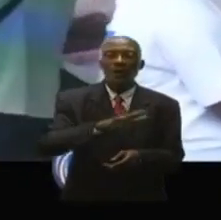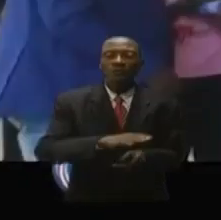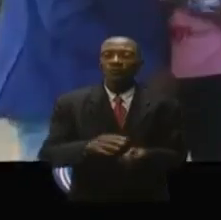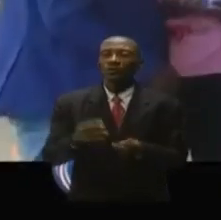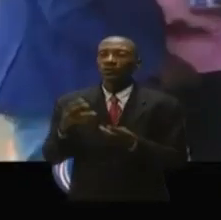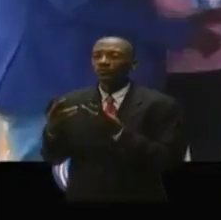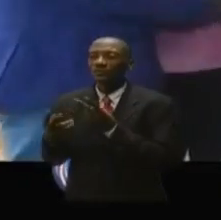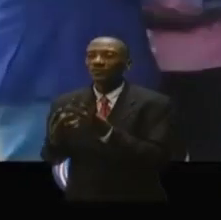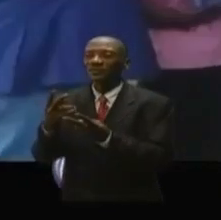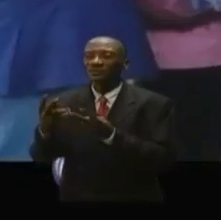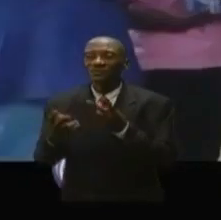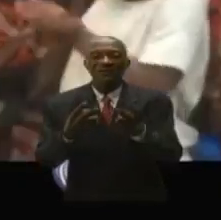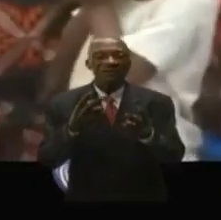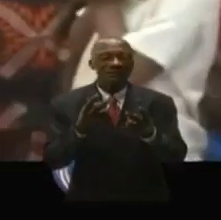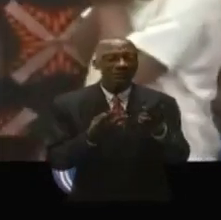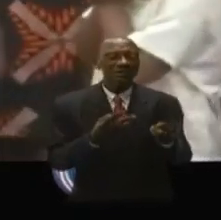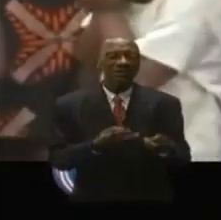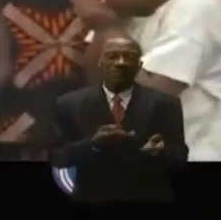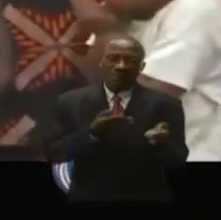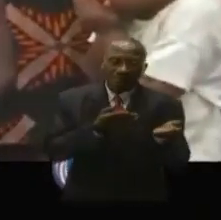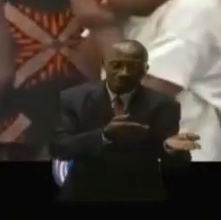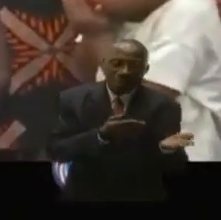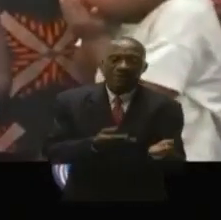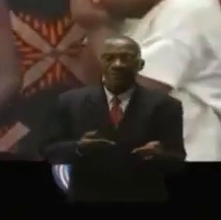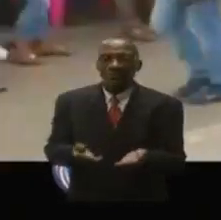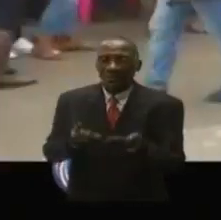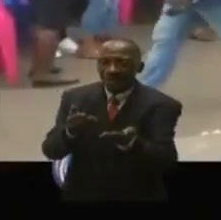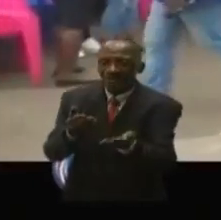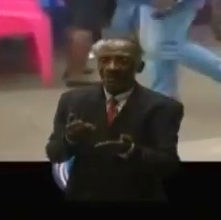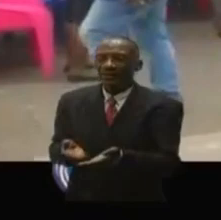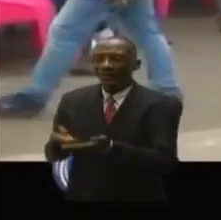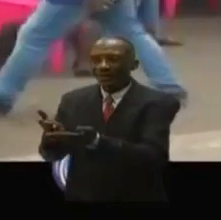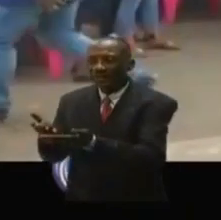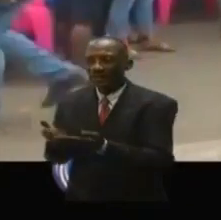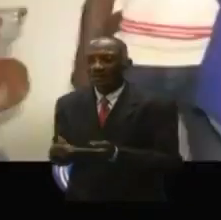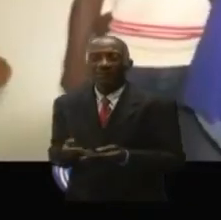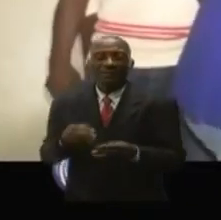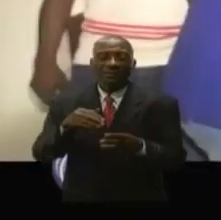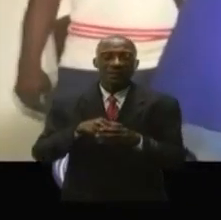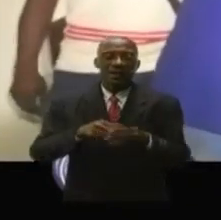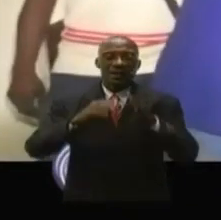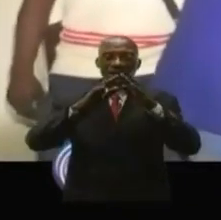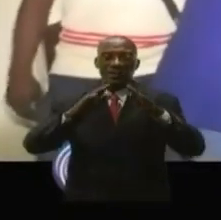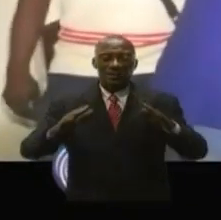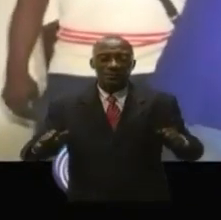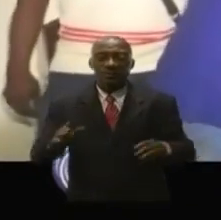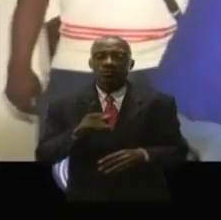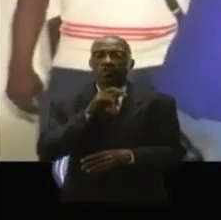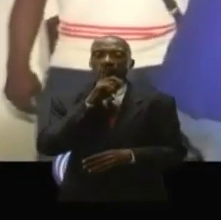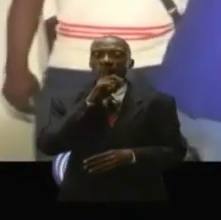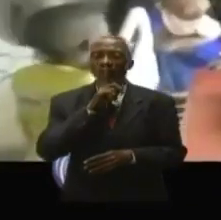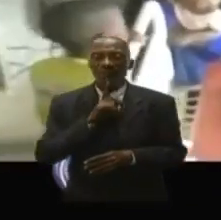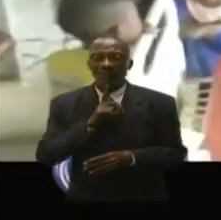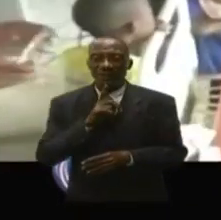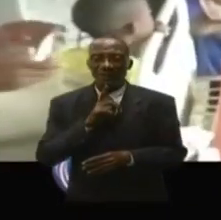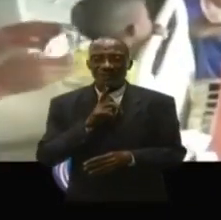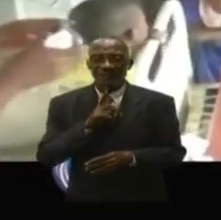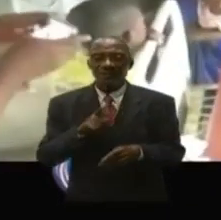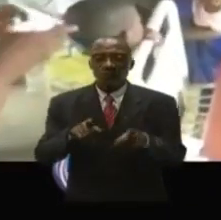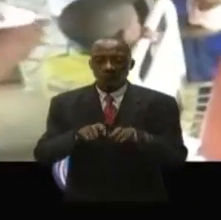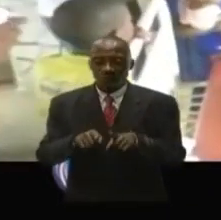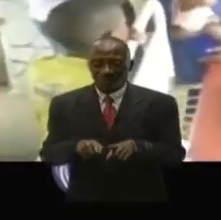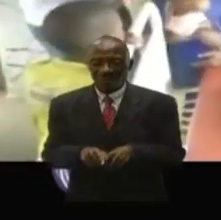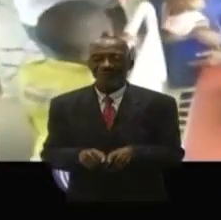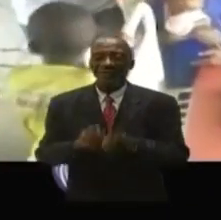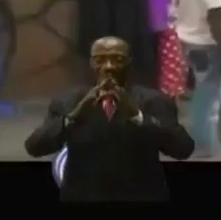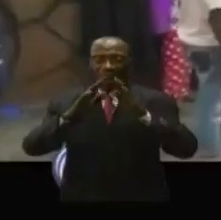cette assistance. La joie était au zénith, comme à l'orphelinat Kajak. Le directeur provincial Alidor Mamina Kaïcha explique